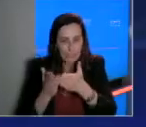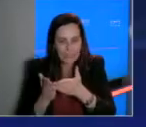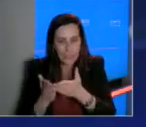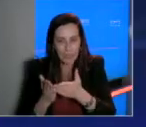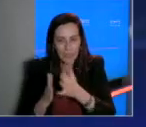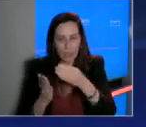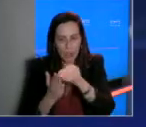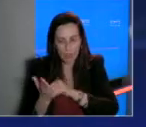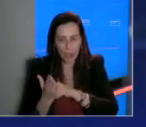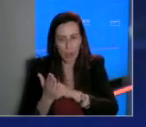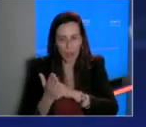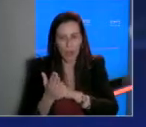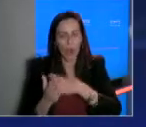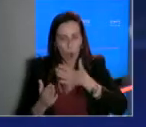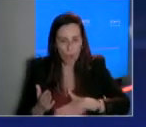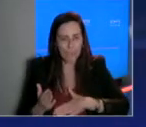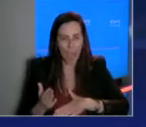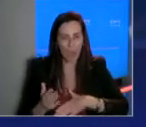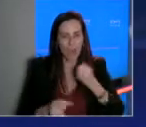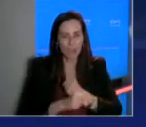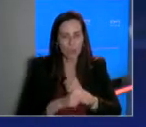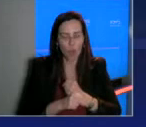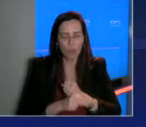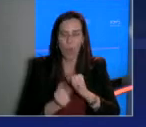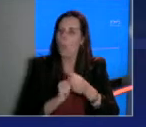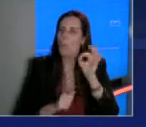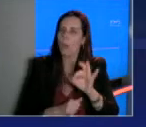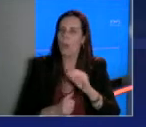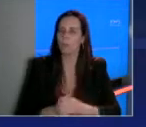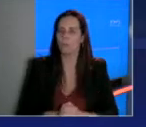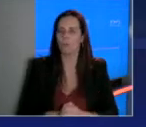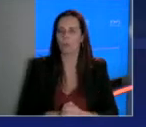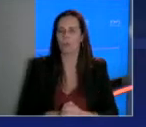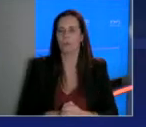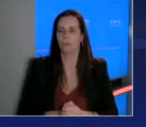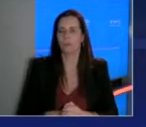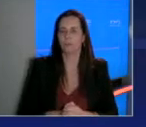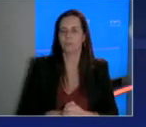למה שהמשותפת מחפשת או רוצה לעשות בעתיד, או פוגע?